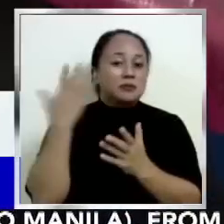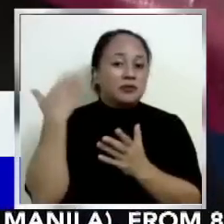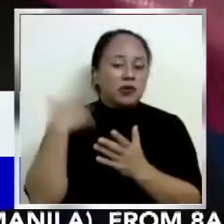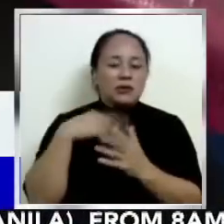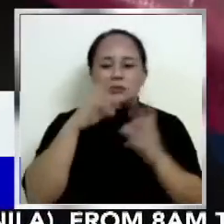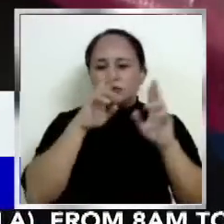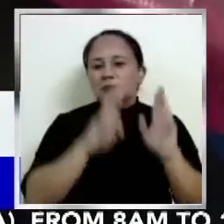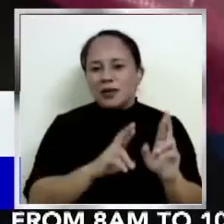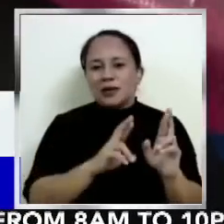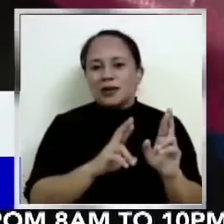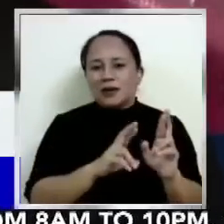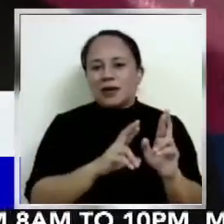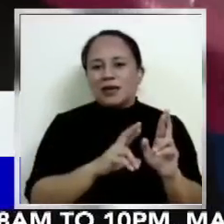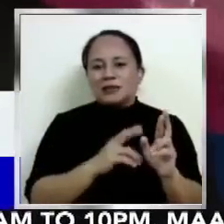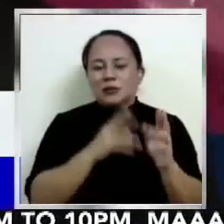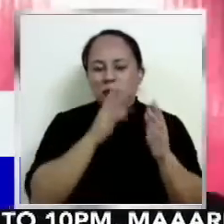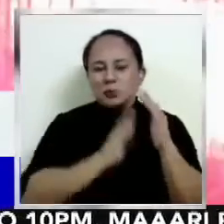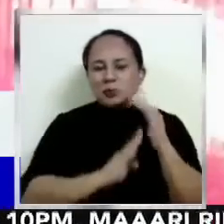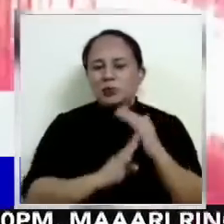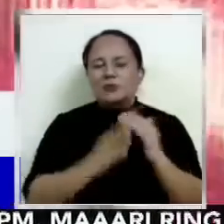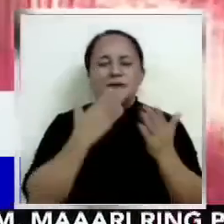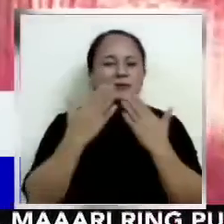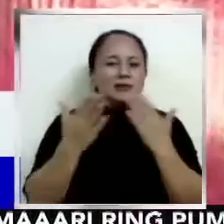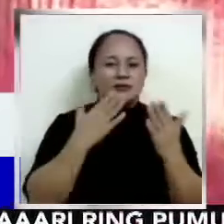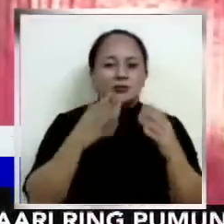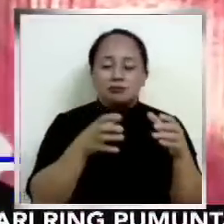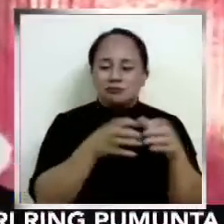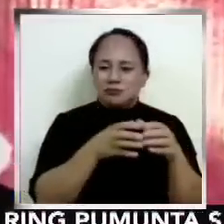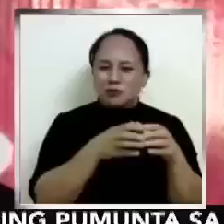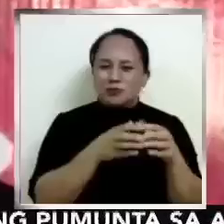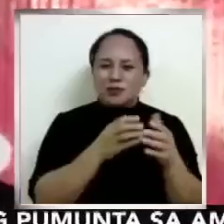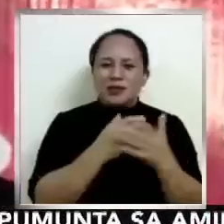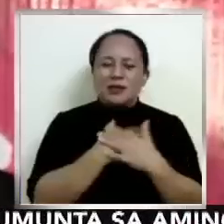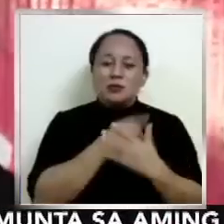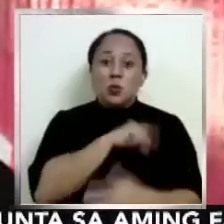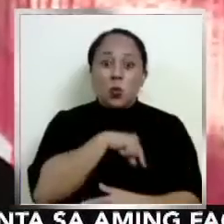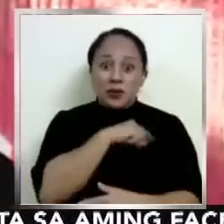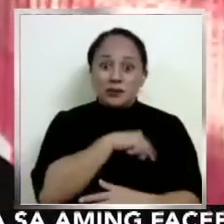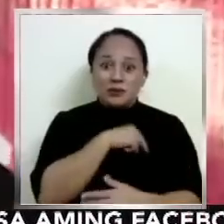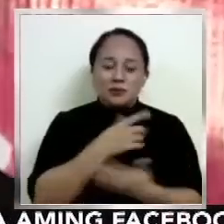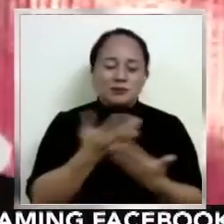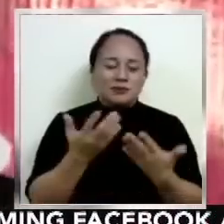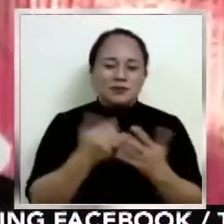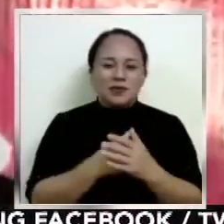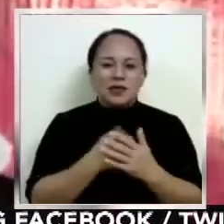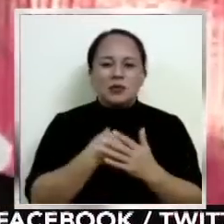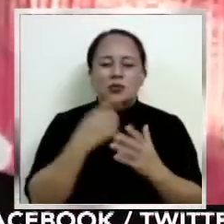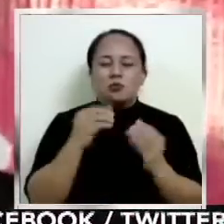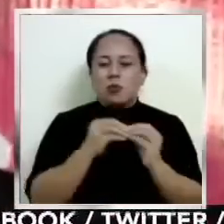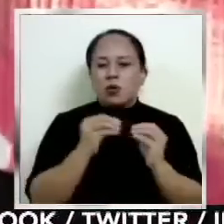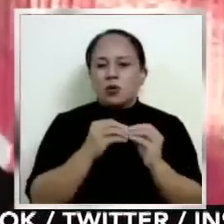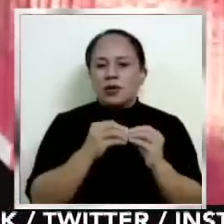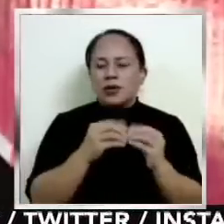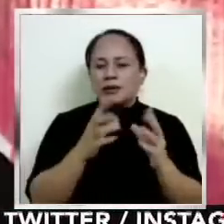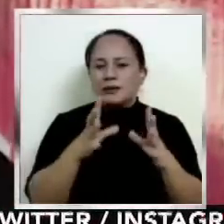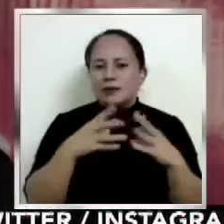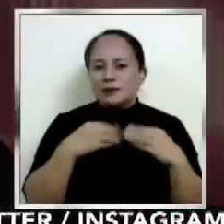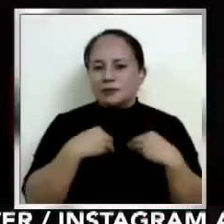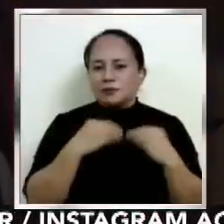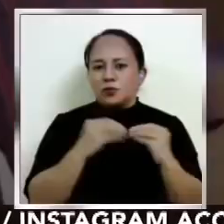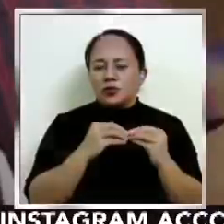the humility and the gratitude of the players. I love those qualities within human beings, and the more we can foster that within our group, the more we're going to grow as a